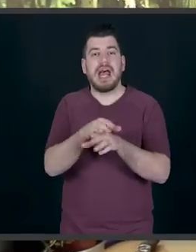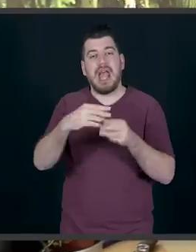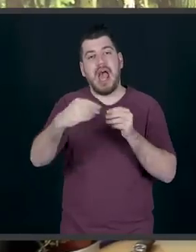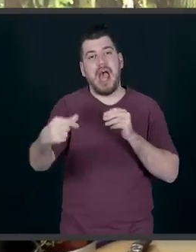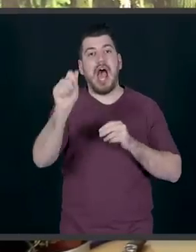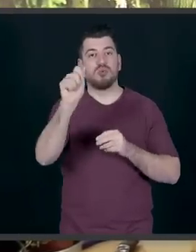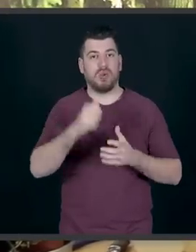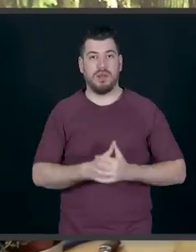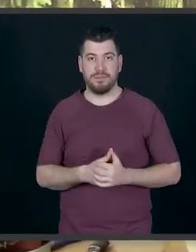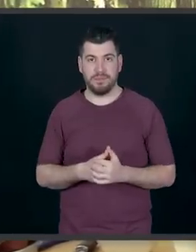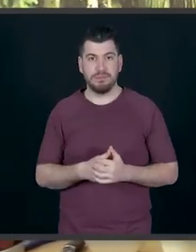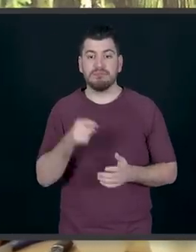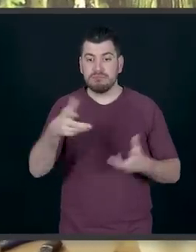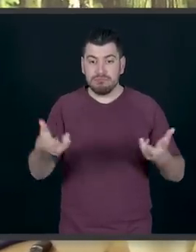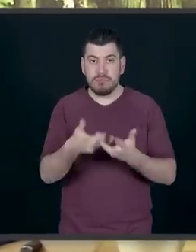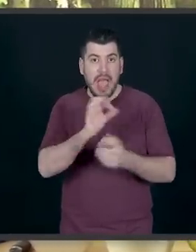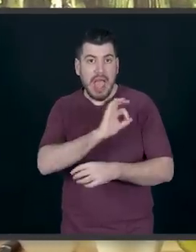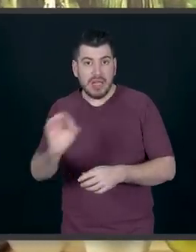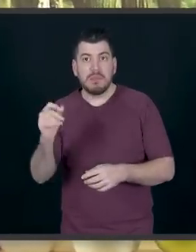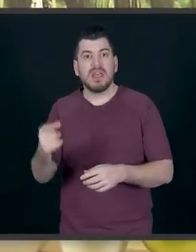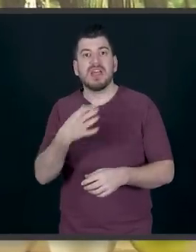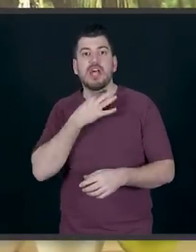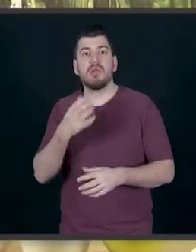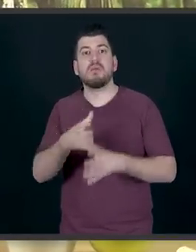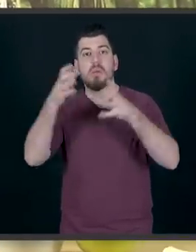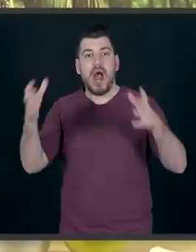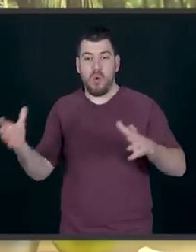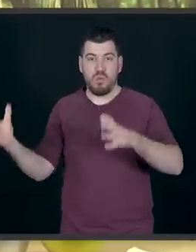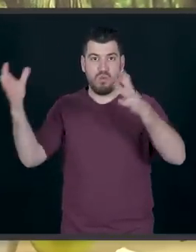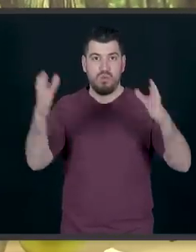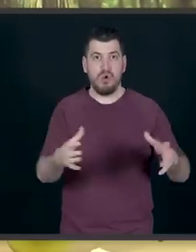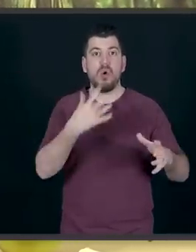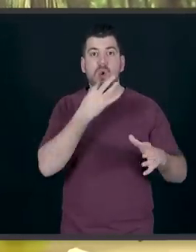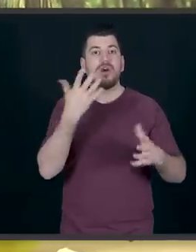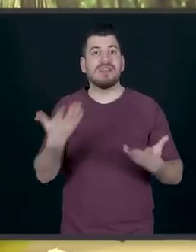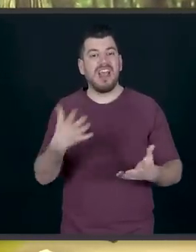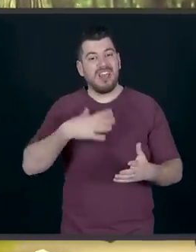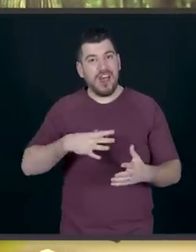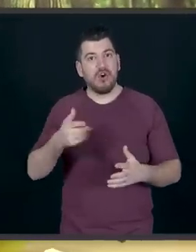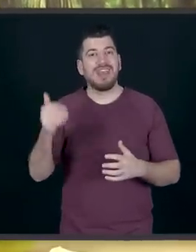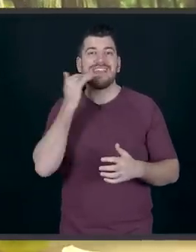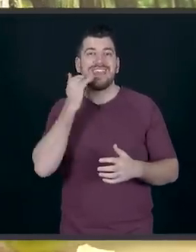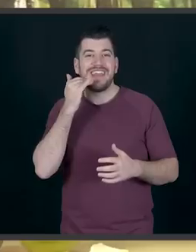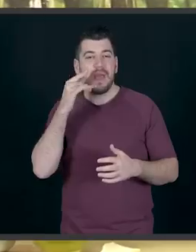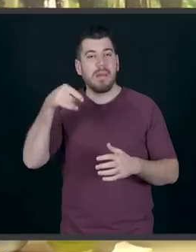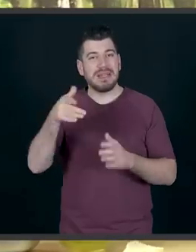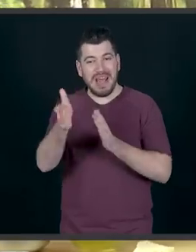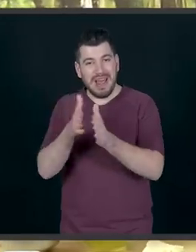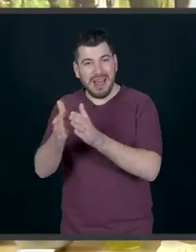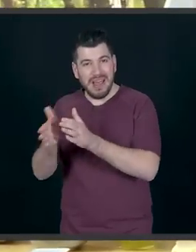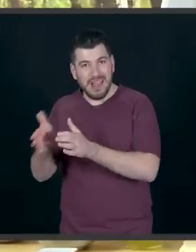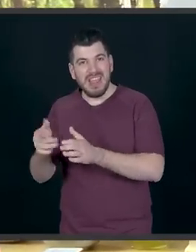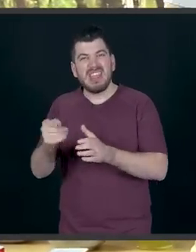Άρα η σάλτσα μου είναι έτοιμη, το μόνο πράγμα που μου λείπει είναι ένα μεγαλύτερο μπολ, γιατί θέλω να βάλω μέσα και την παρμεζάνα να τη χτυπήσω και είναι λίγο μικρό